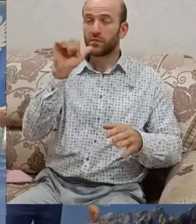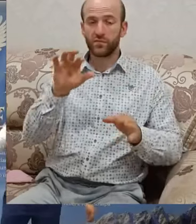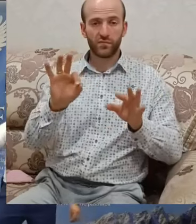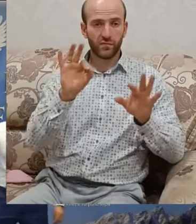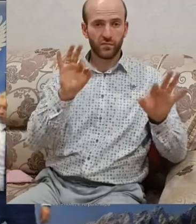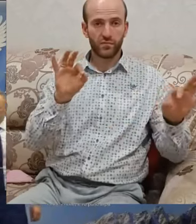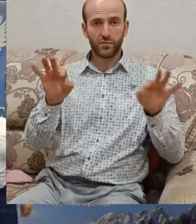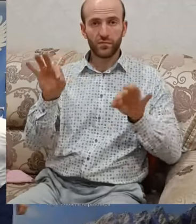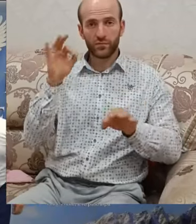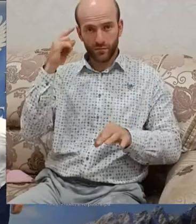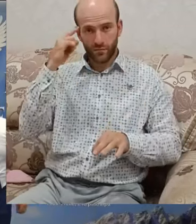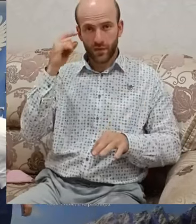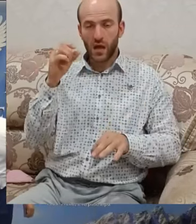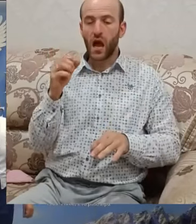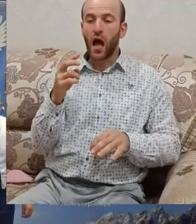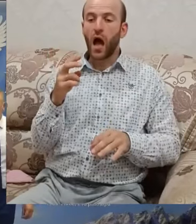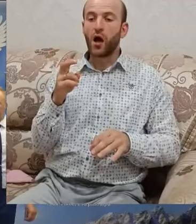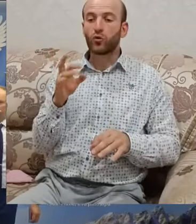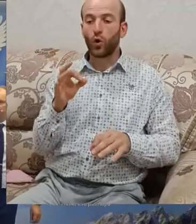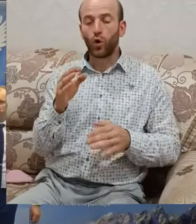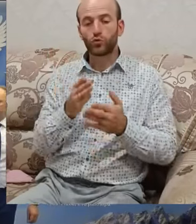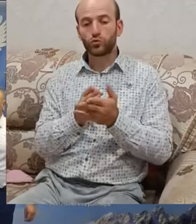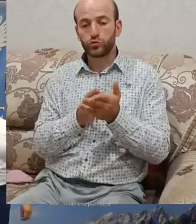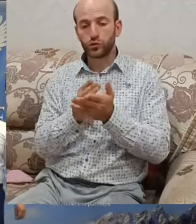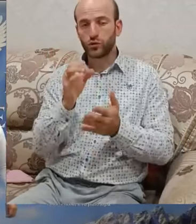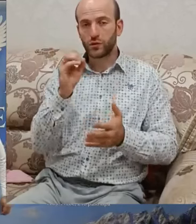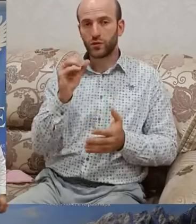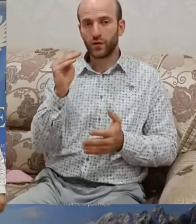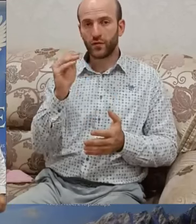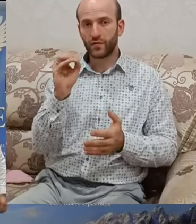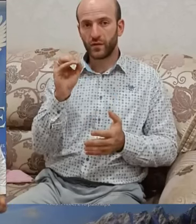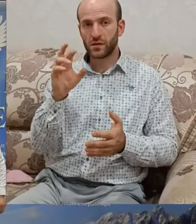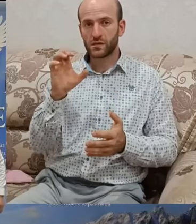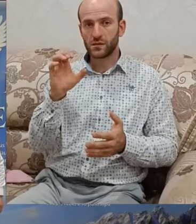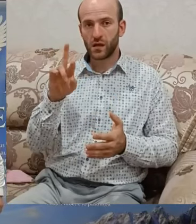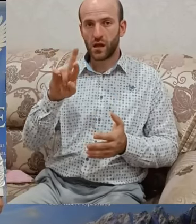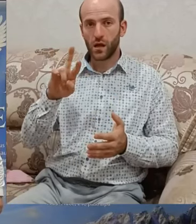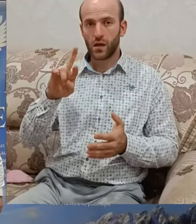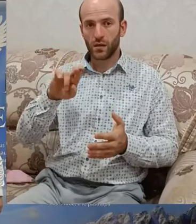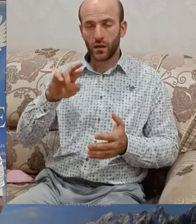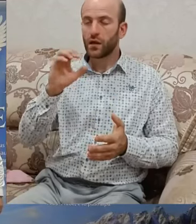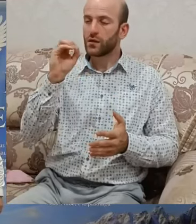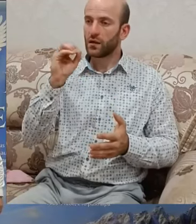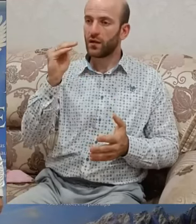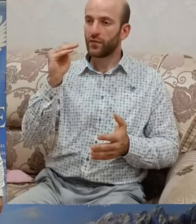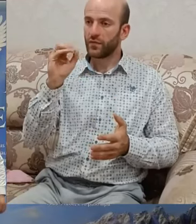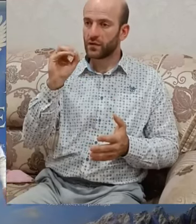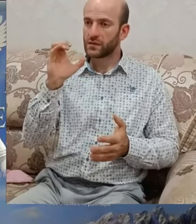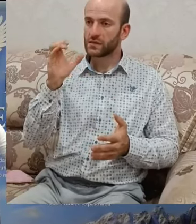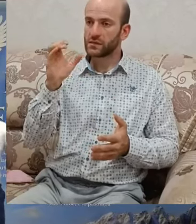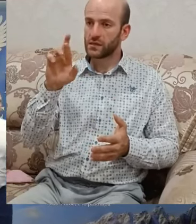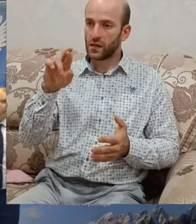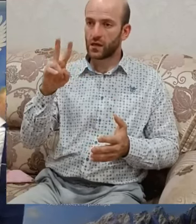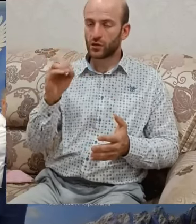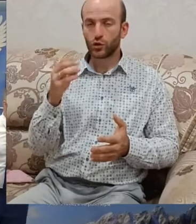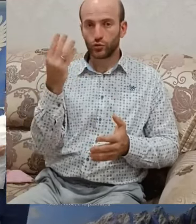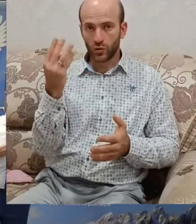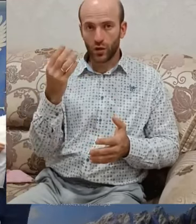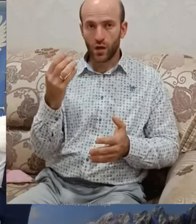į tai reikia įsiklausyti. В это надо вслушаться. Jis nekartos tris kartus to pačiu. Не будет повторять три раза то же самое.